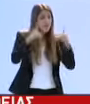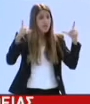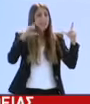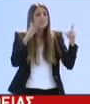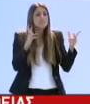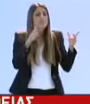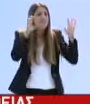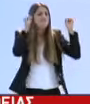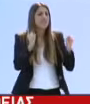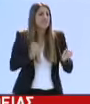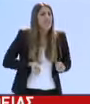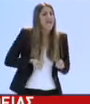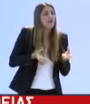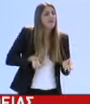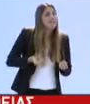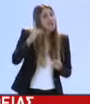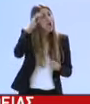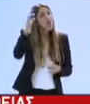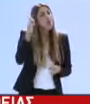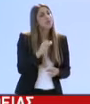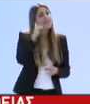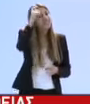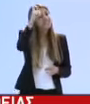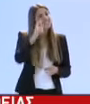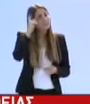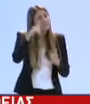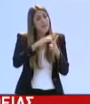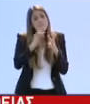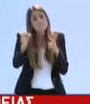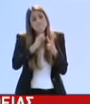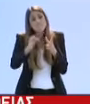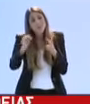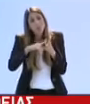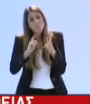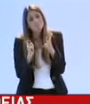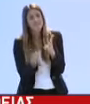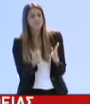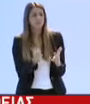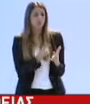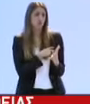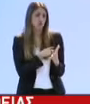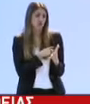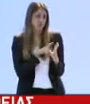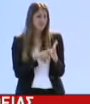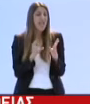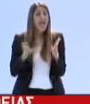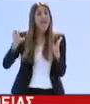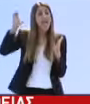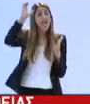κύριος εκφραστής της λογικής του μέτρου των μεταρρυθμίσεων της